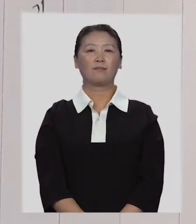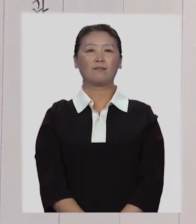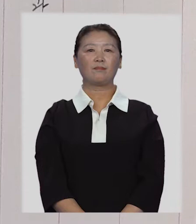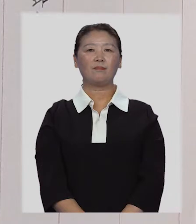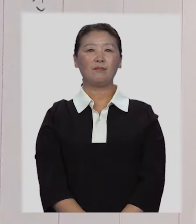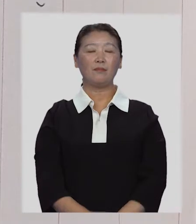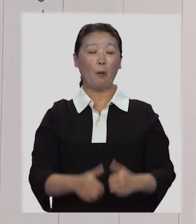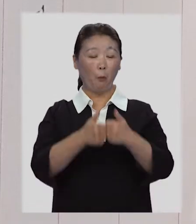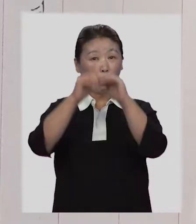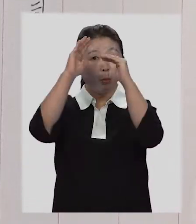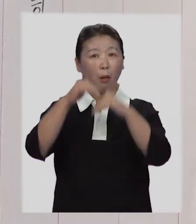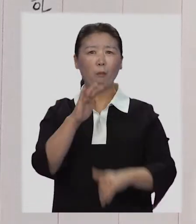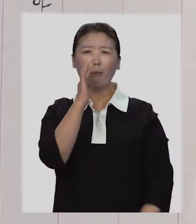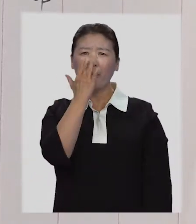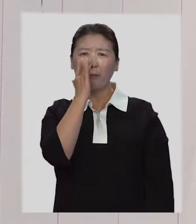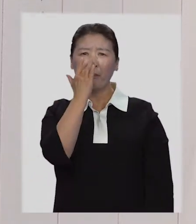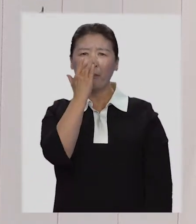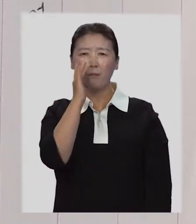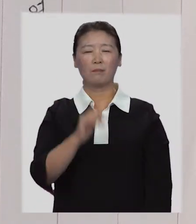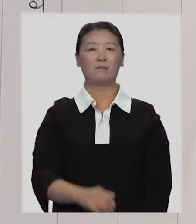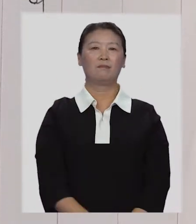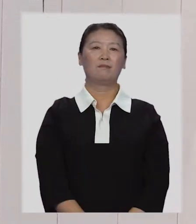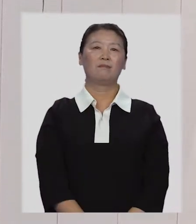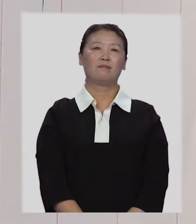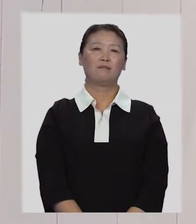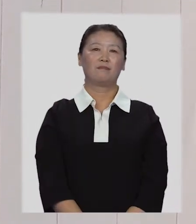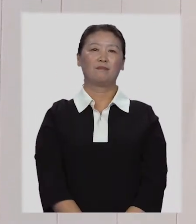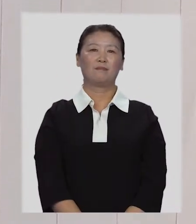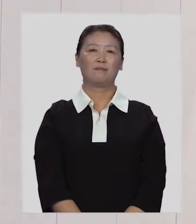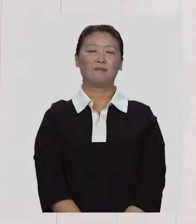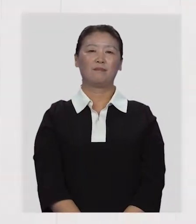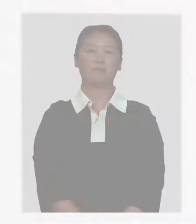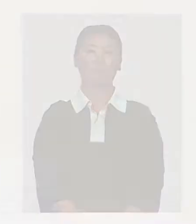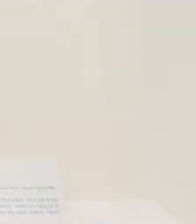회의의 내용은 전혀 알 수가 없습니다.